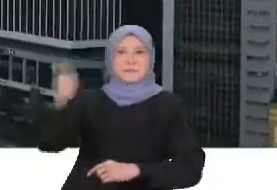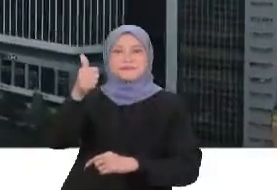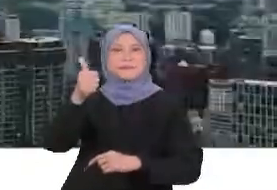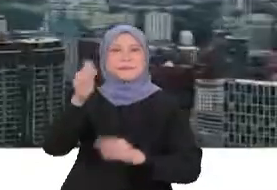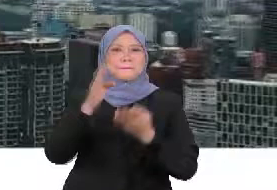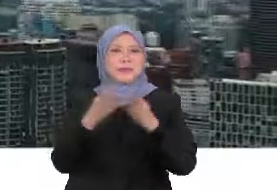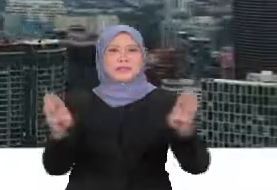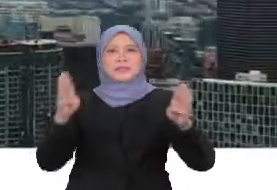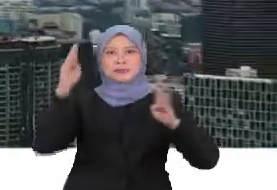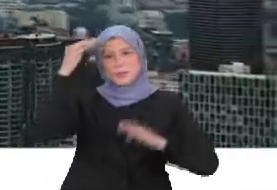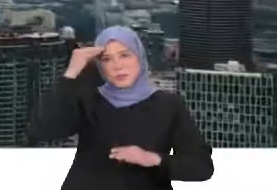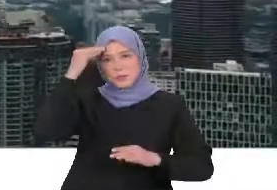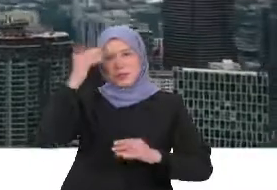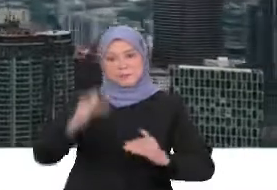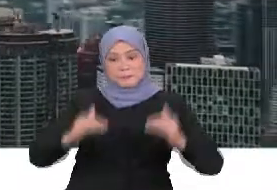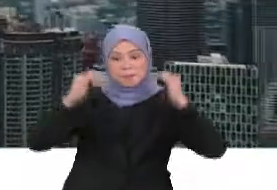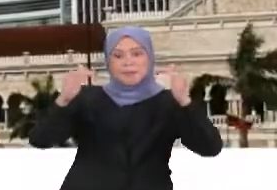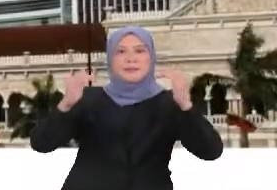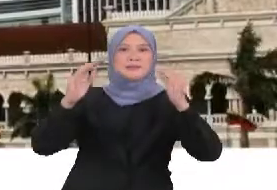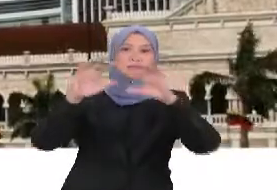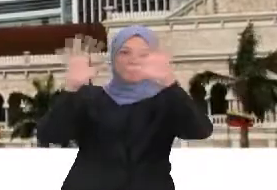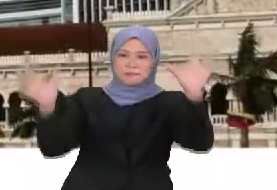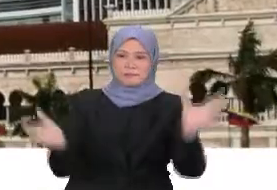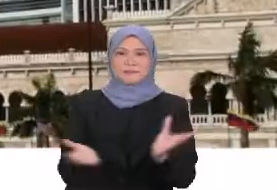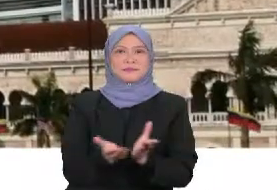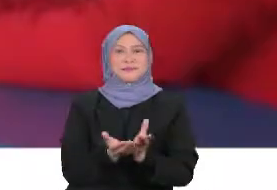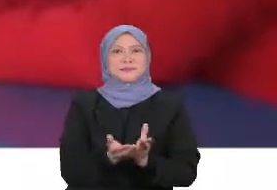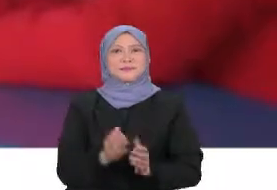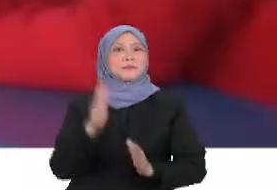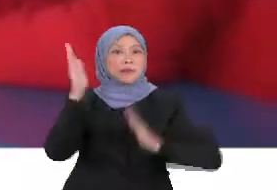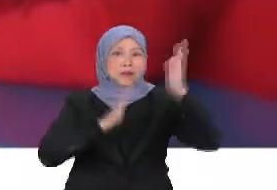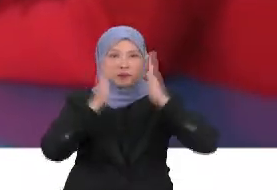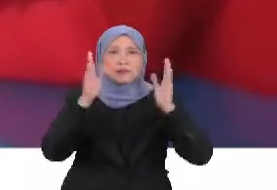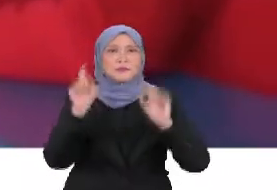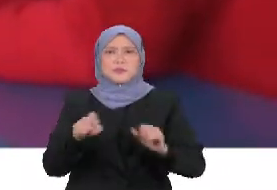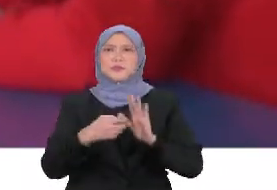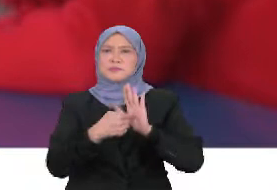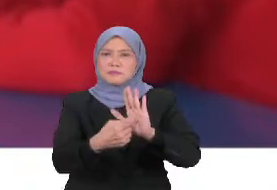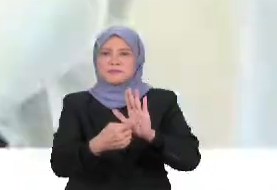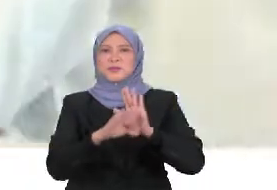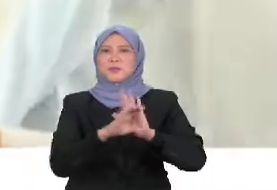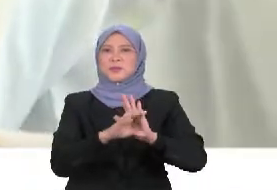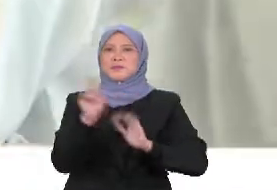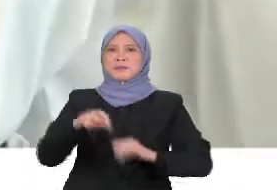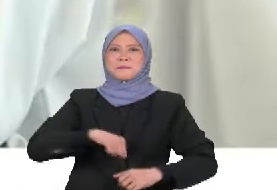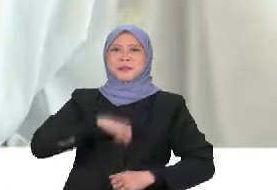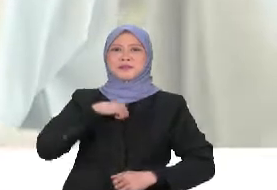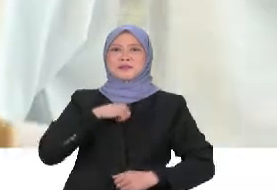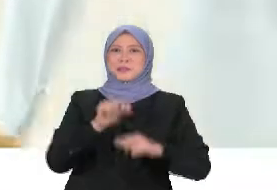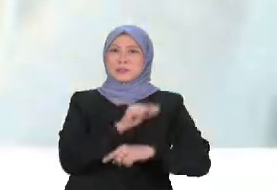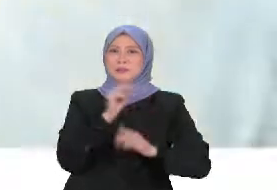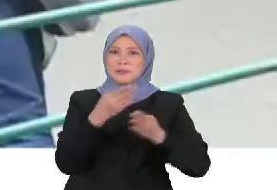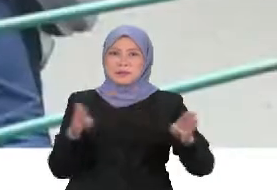memartabatkan bahasa Melayu ke peringkat dunia. Malaysia perlu mencontohi dan merasa bangga untuk menggunakan bahasa